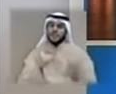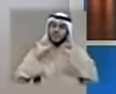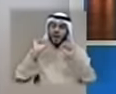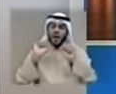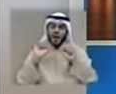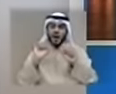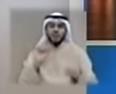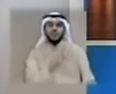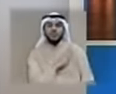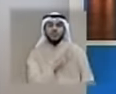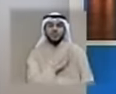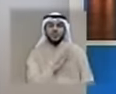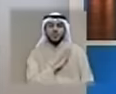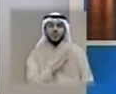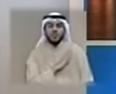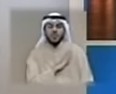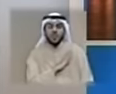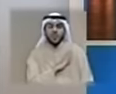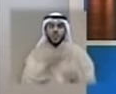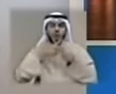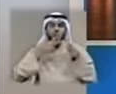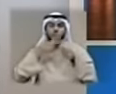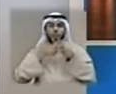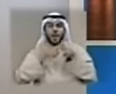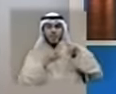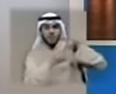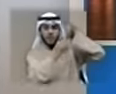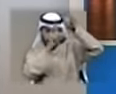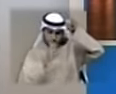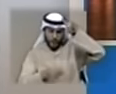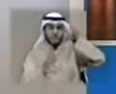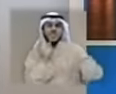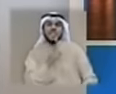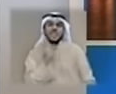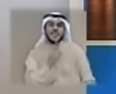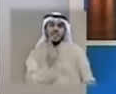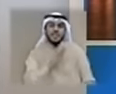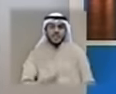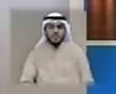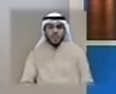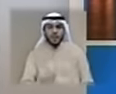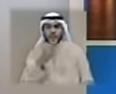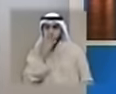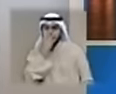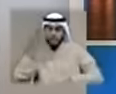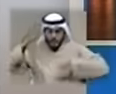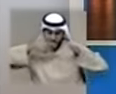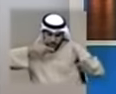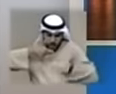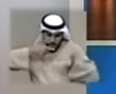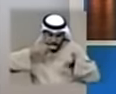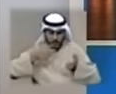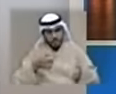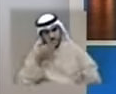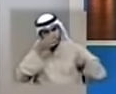من قبل القوة البحرية والقوة الجوية. هذه الأهداف طبعا تكون مستخدمة للرماية، وبعد إصابتها